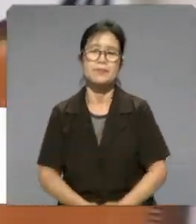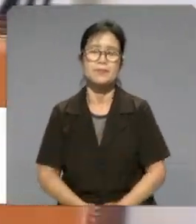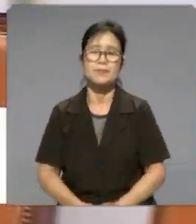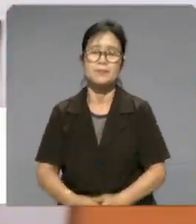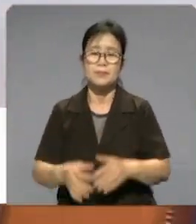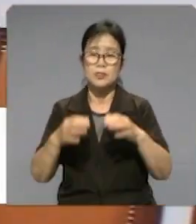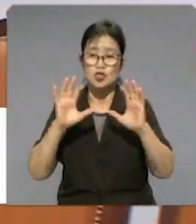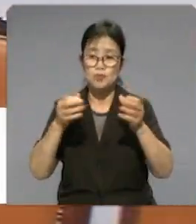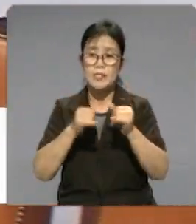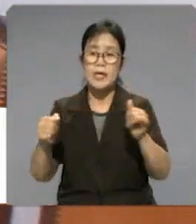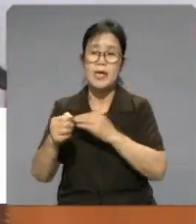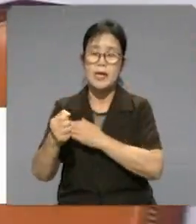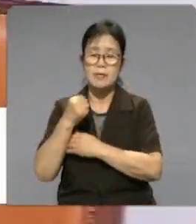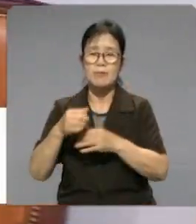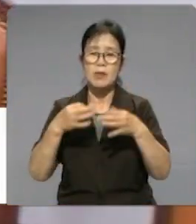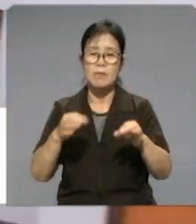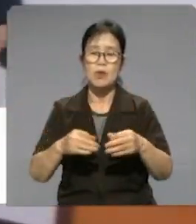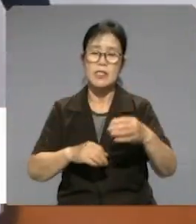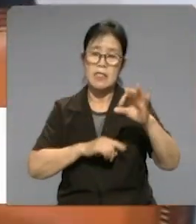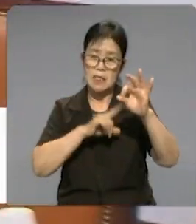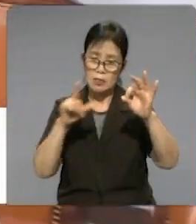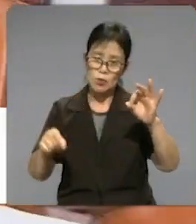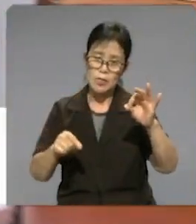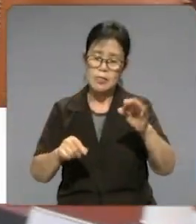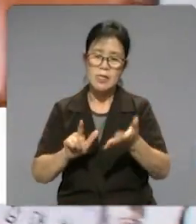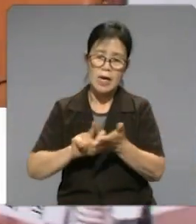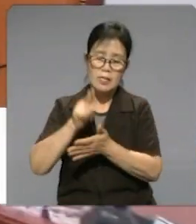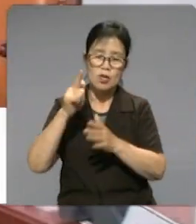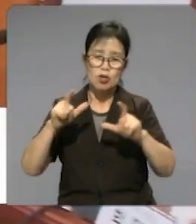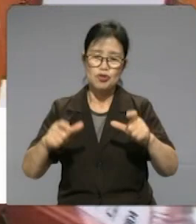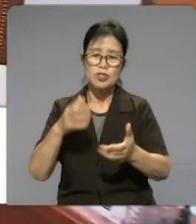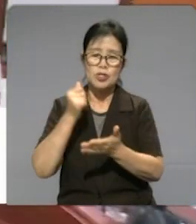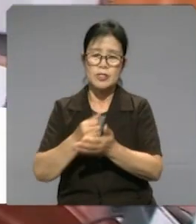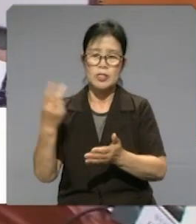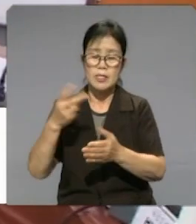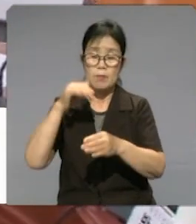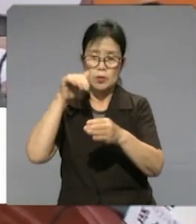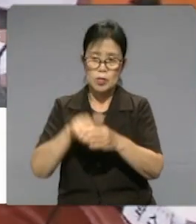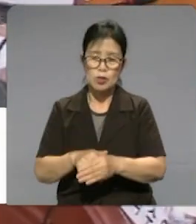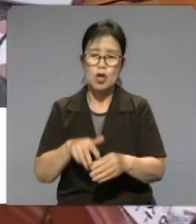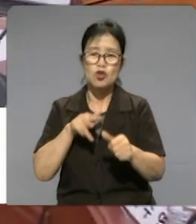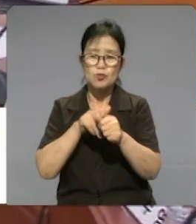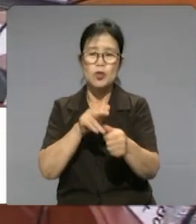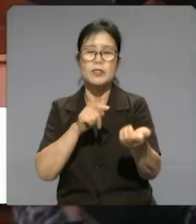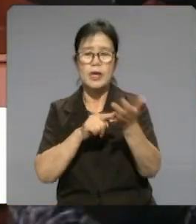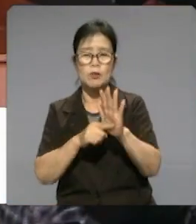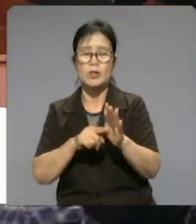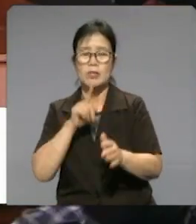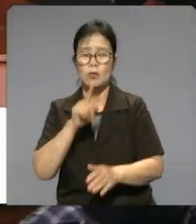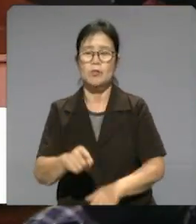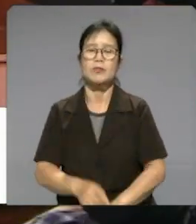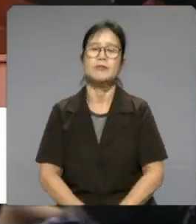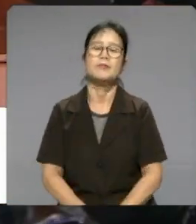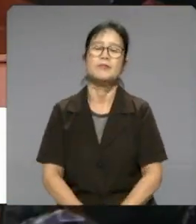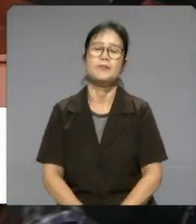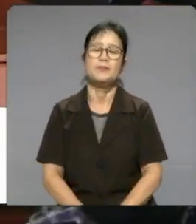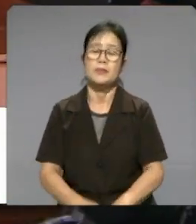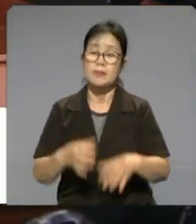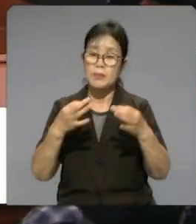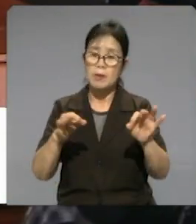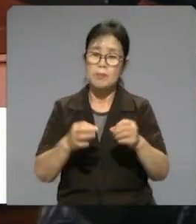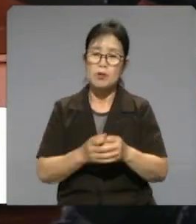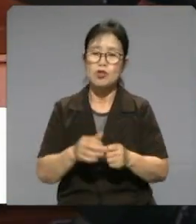김기현 국민의 힘 대표가 오는 10월 치러질 강서구청장 재보궐 선거에 후보를 내기로 했다고 밝혔습니다 김